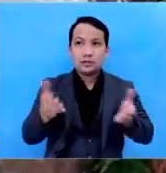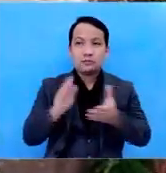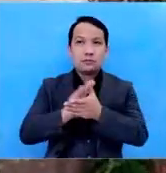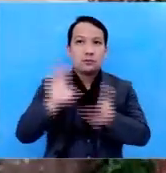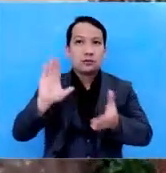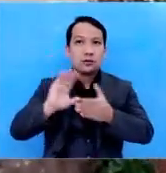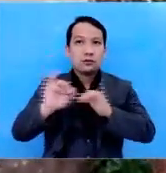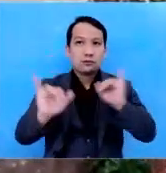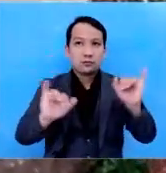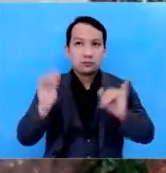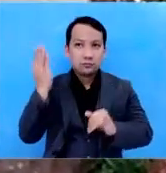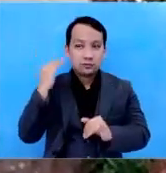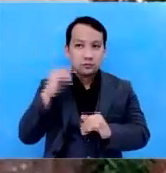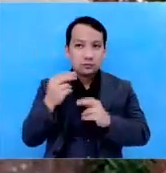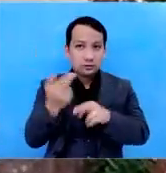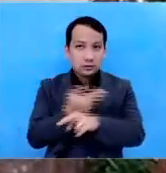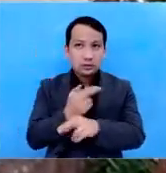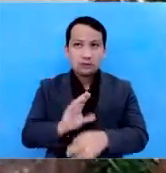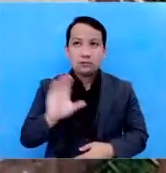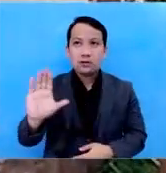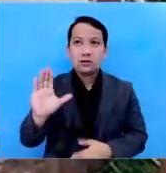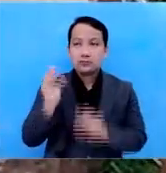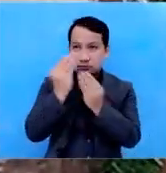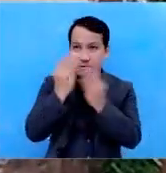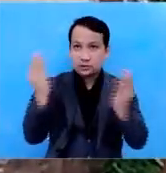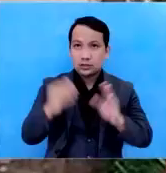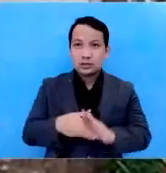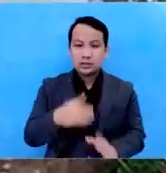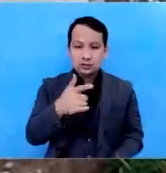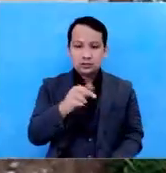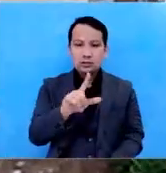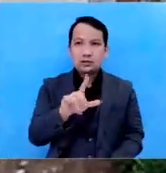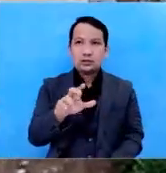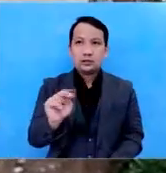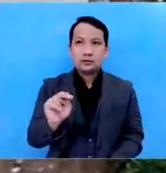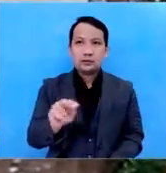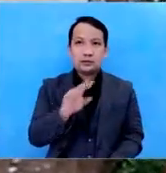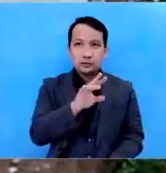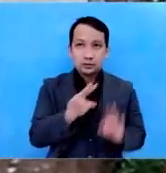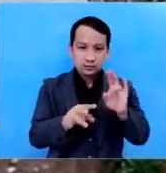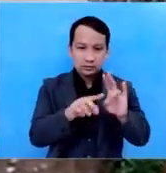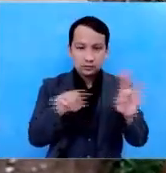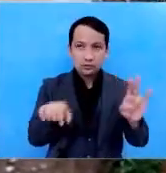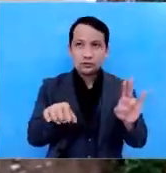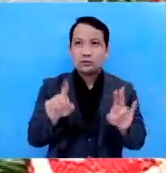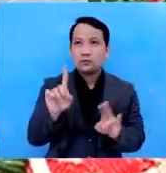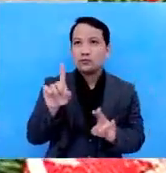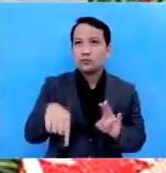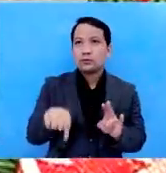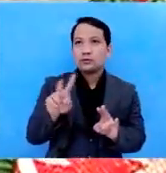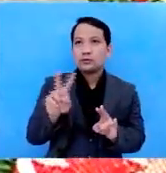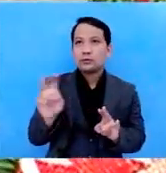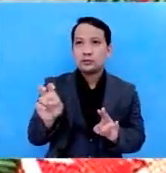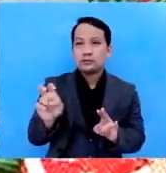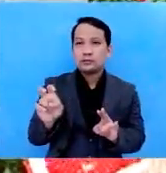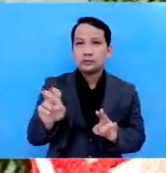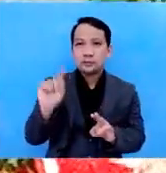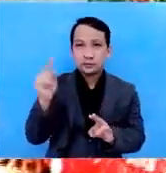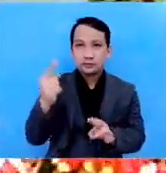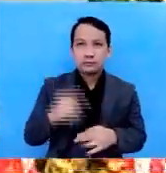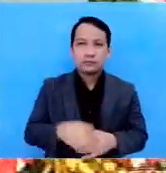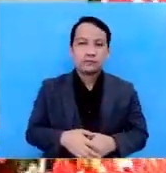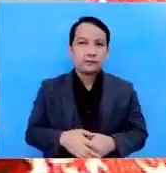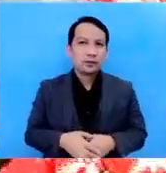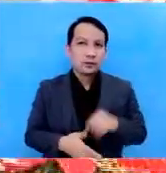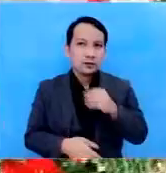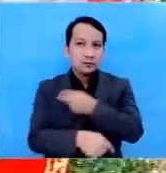mga regular items. Isa na dyan ang garland na naglalaro sa 700 to 1,200 pesos. May mga